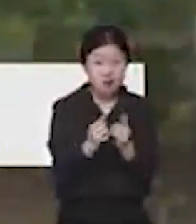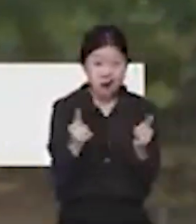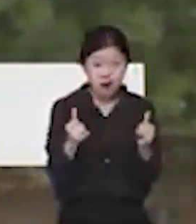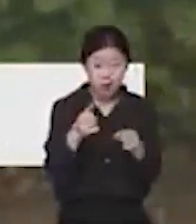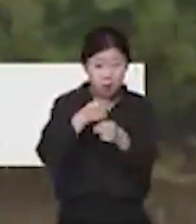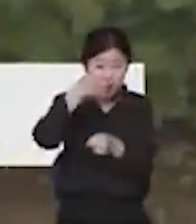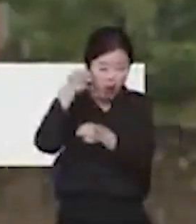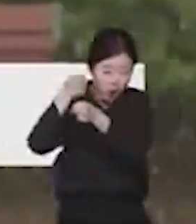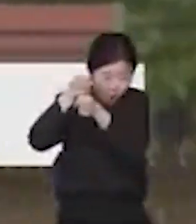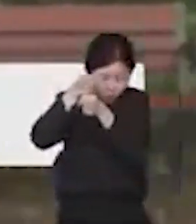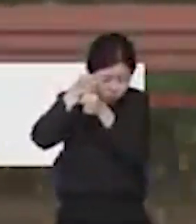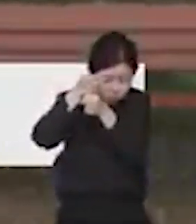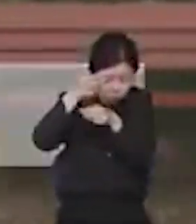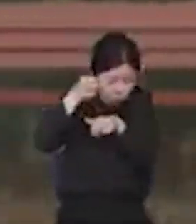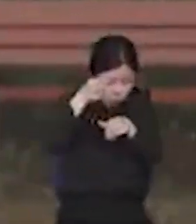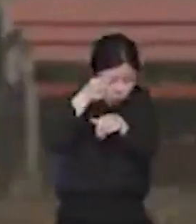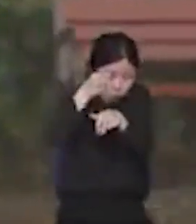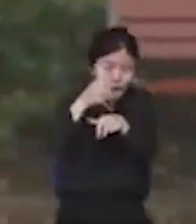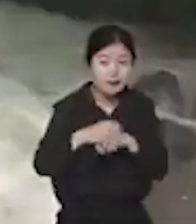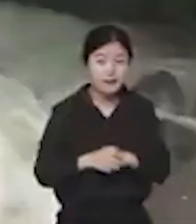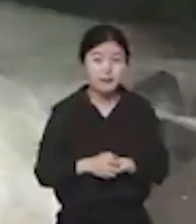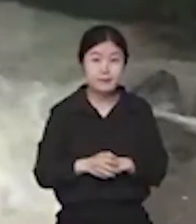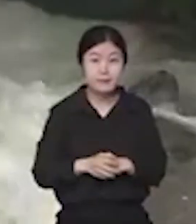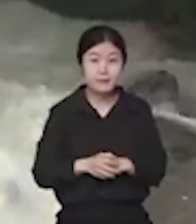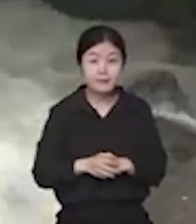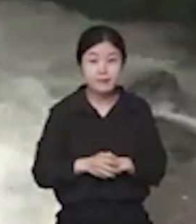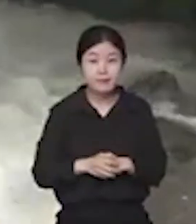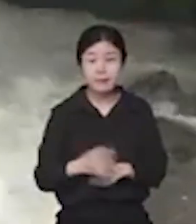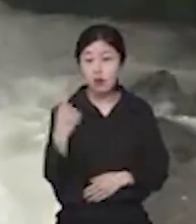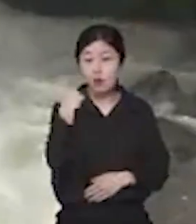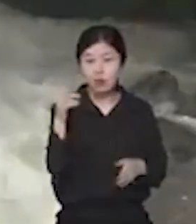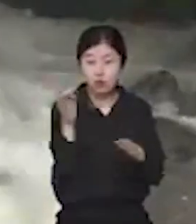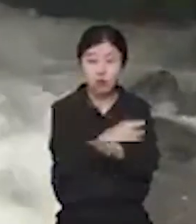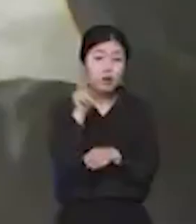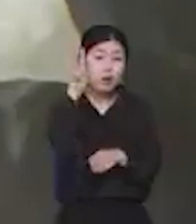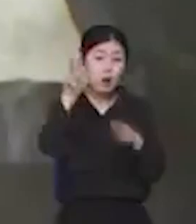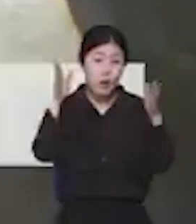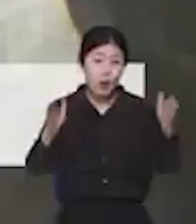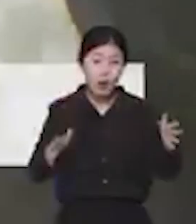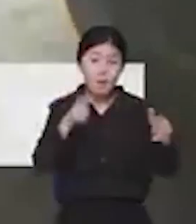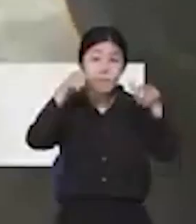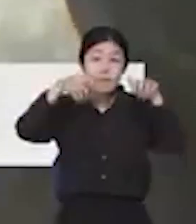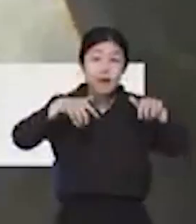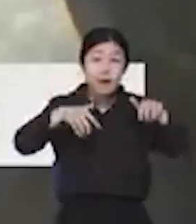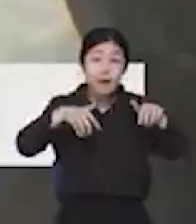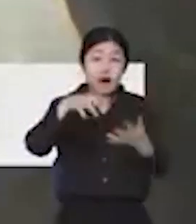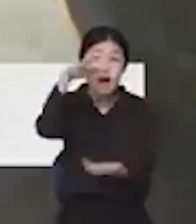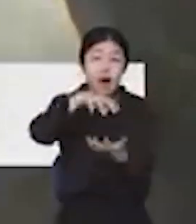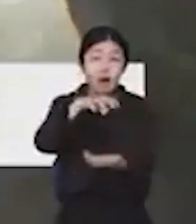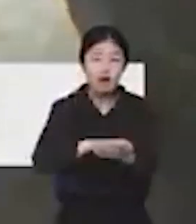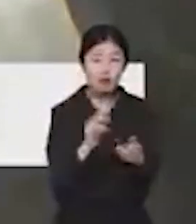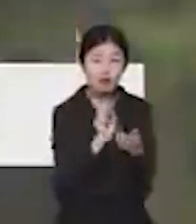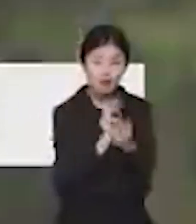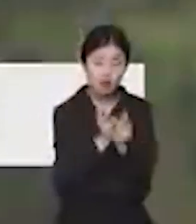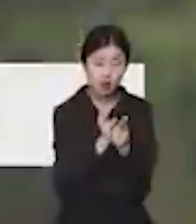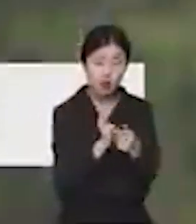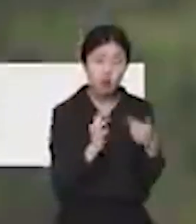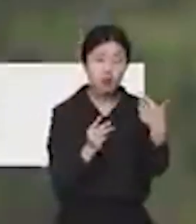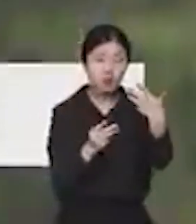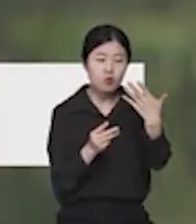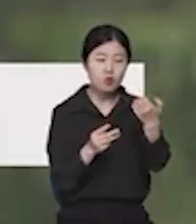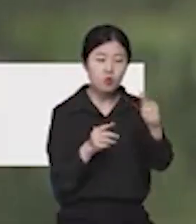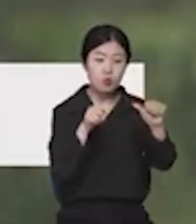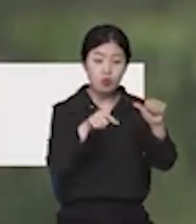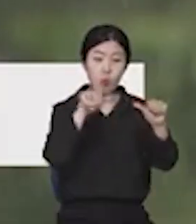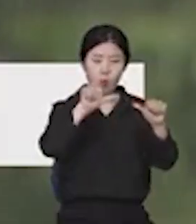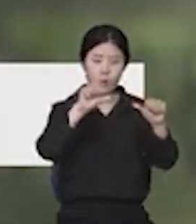우산을 쓴 채 빠르게 발걸음을 옮깁니다. 어제부터 이틀 동안 내린 비의 양은 구례 피아골이